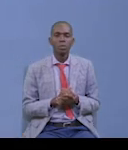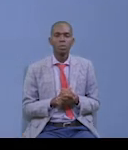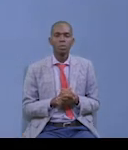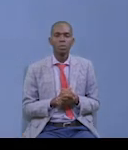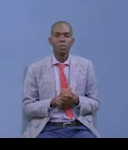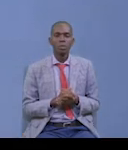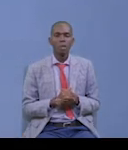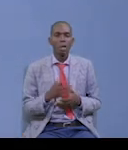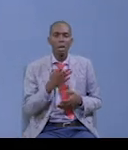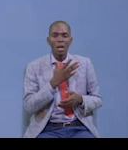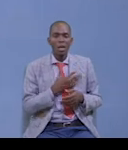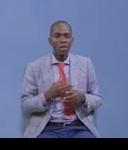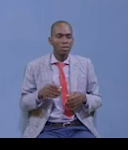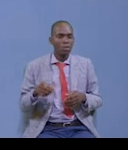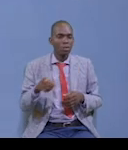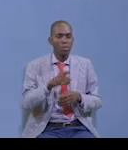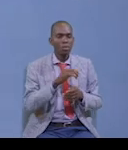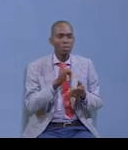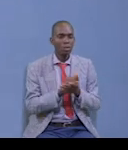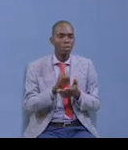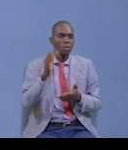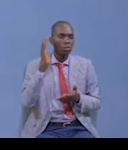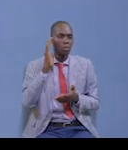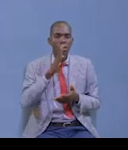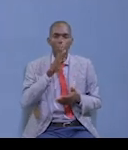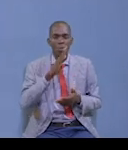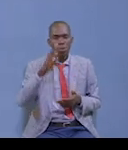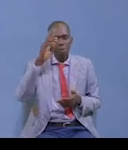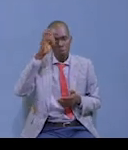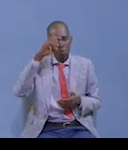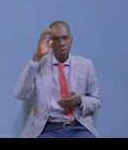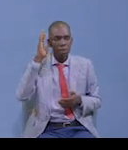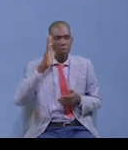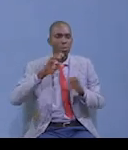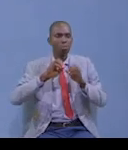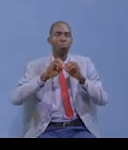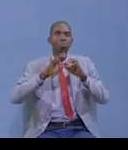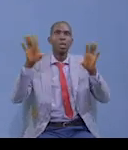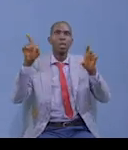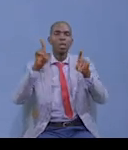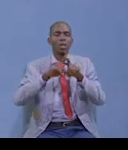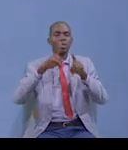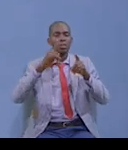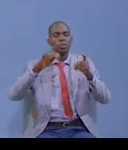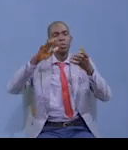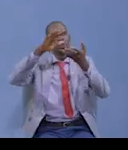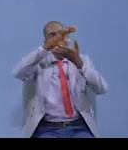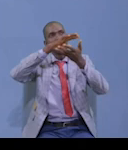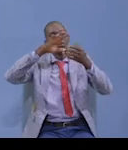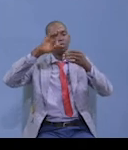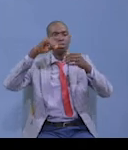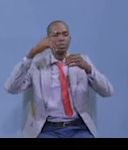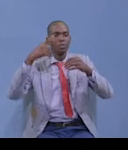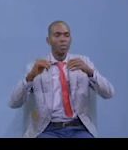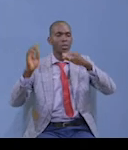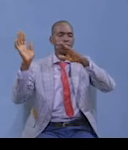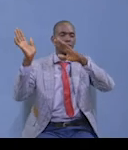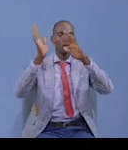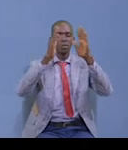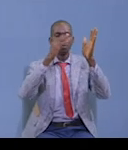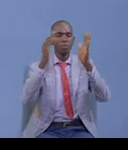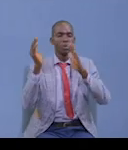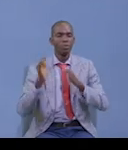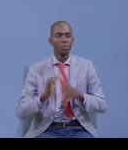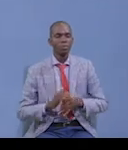నింపుకుంటారు. And they that be wise shine as the brightness of the firmament. అటువంటి వారు ఆకాశ మండలములో జ్యోతుల